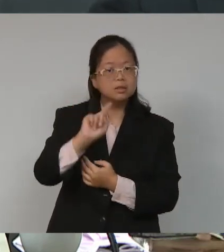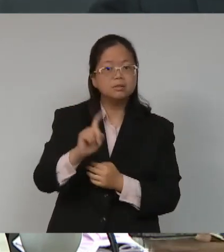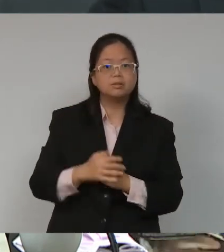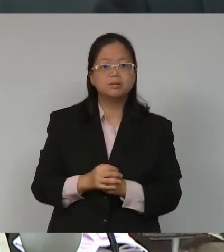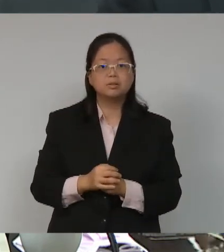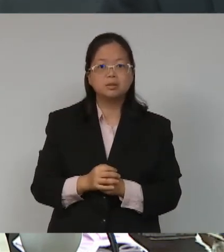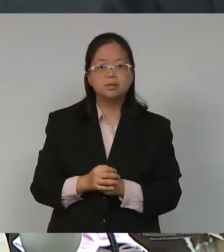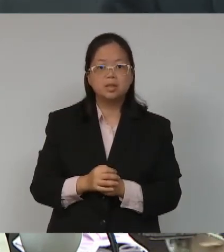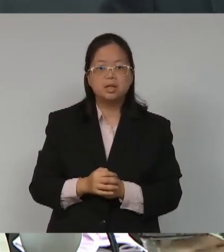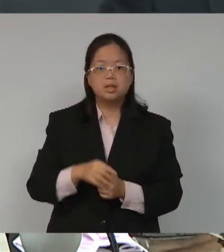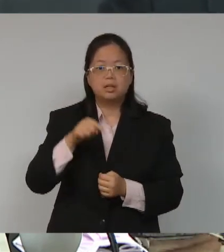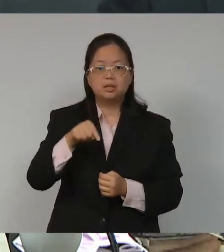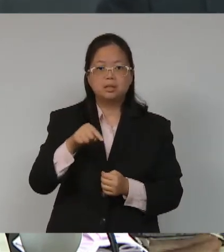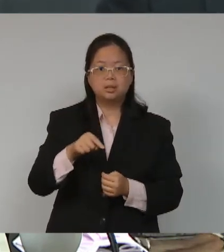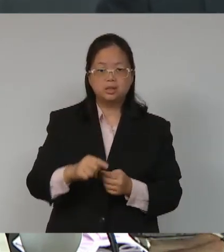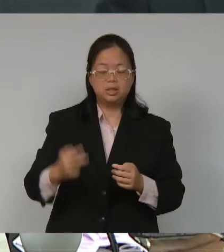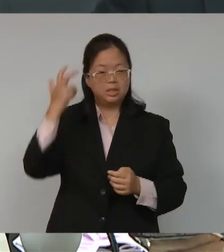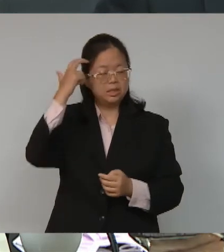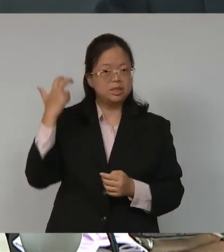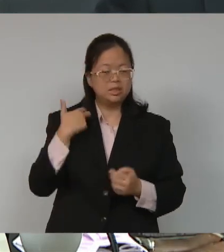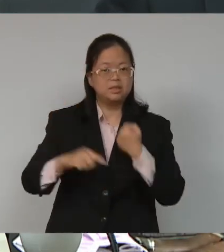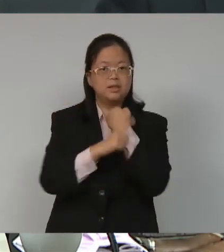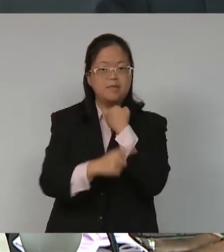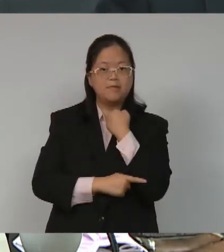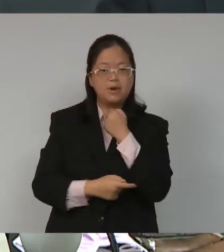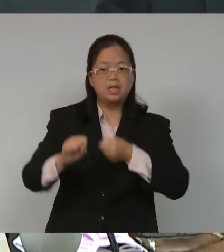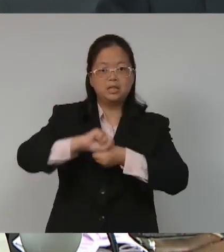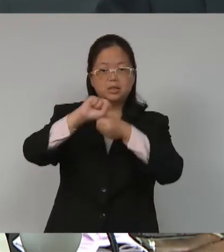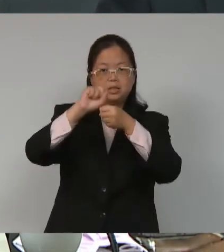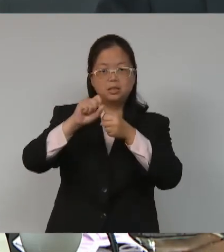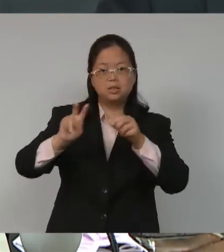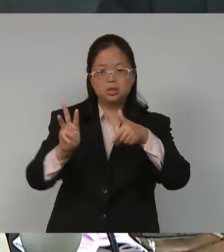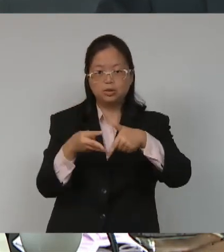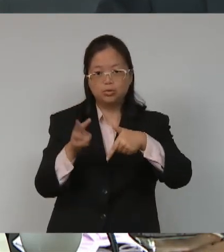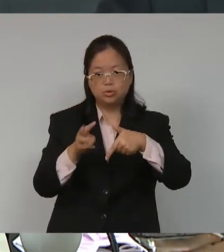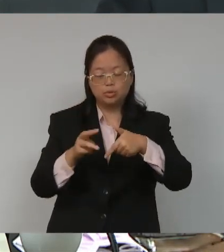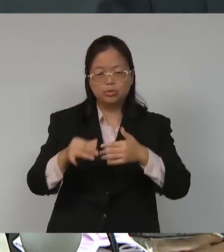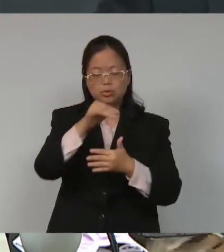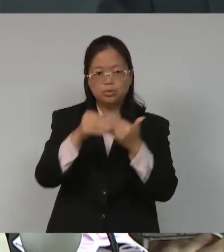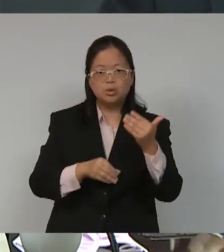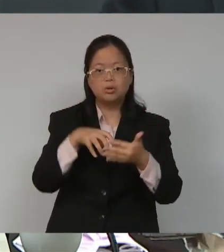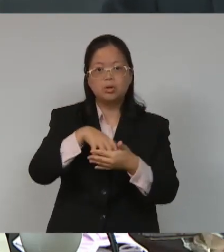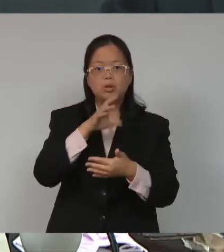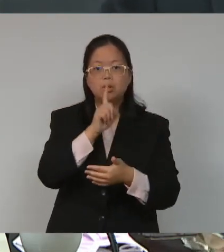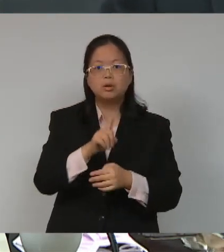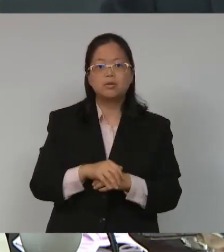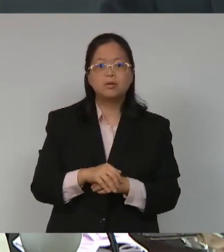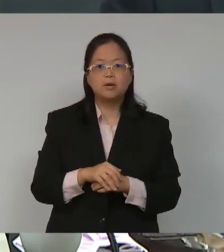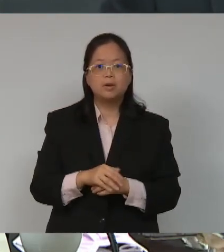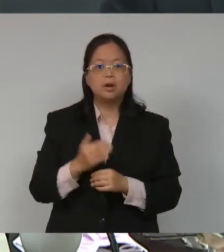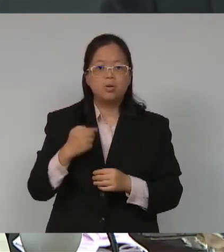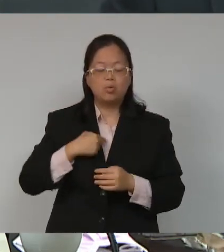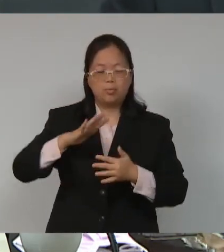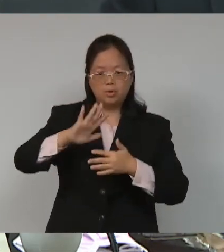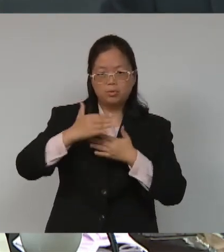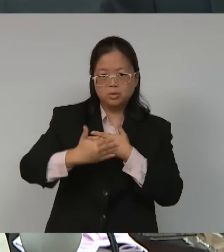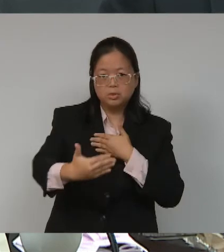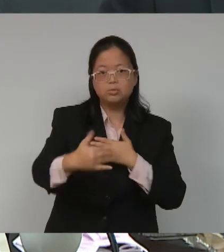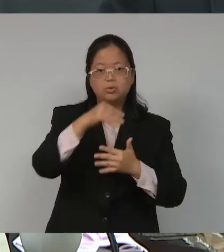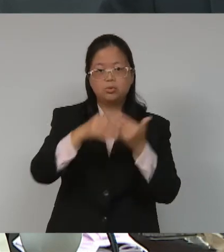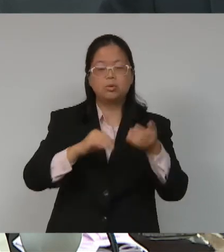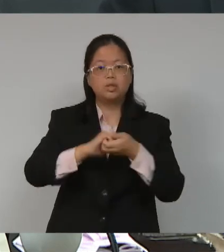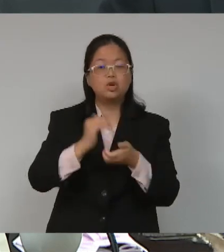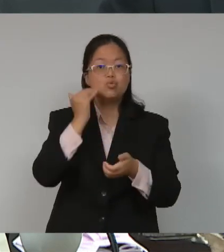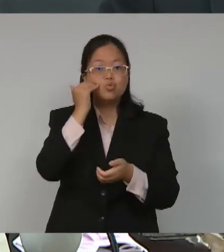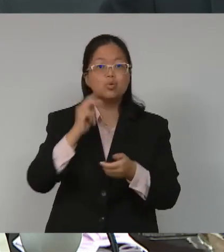看，宪法增修条文第一条跟第十二条对于修宪公投本来就有其程序性的规定。好，假设